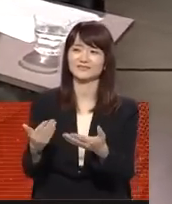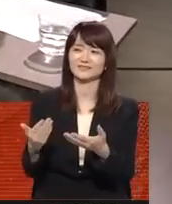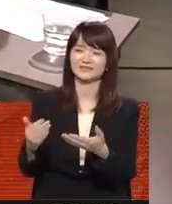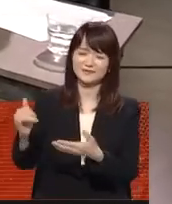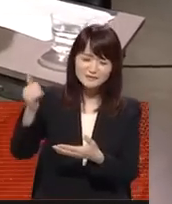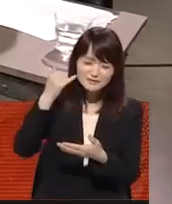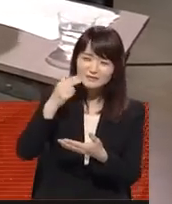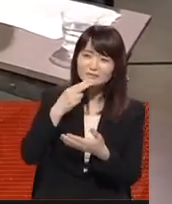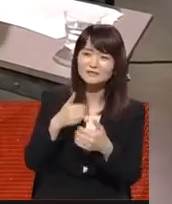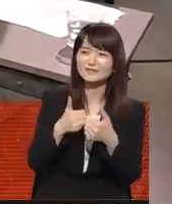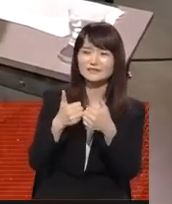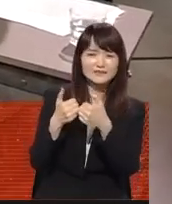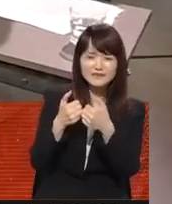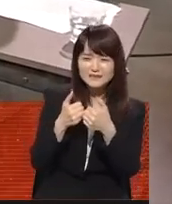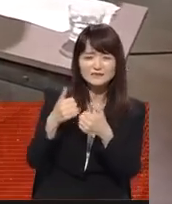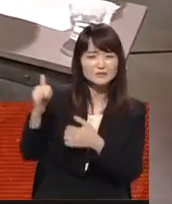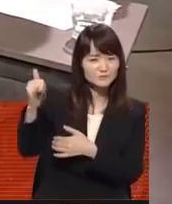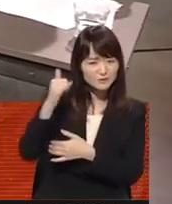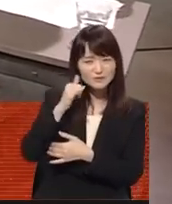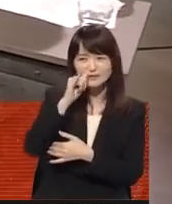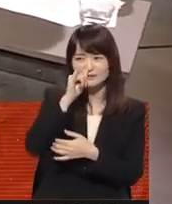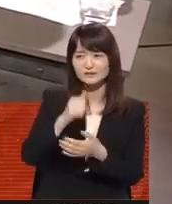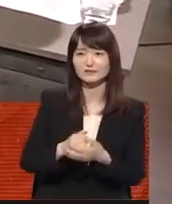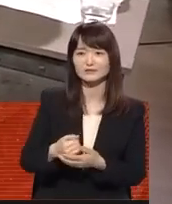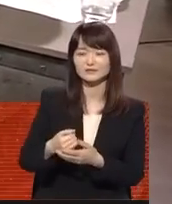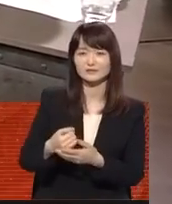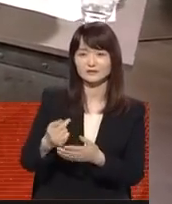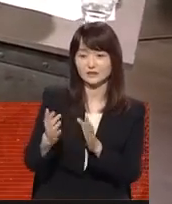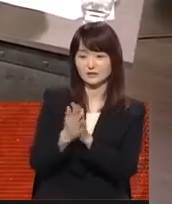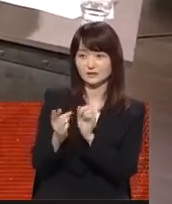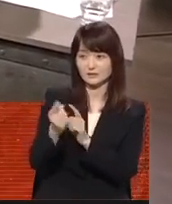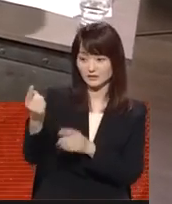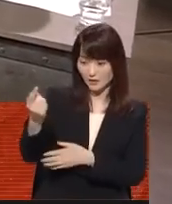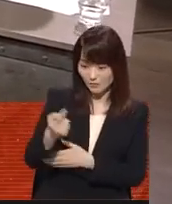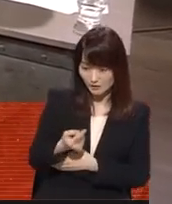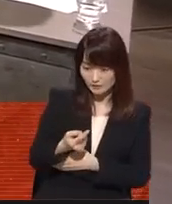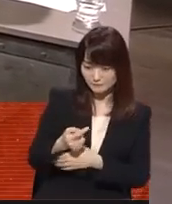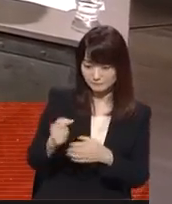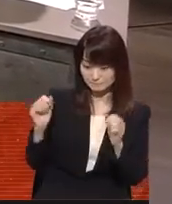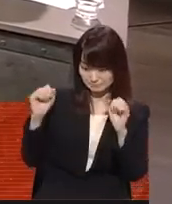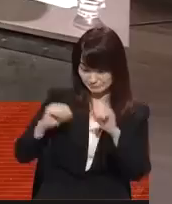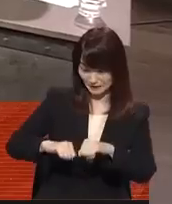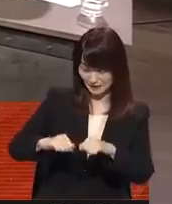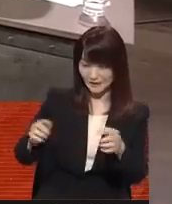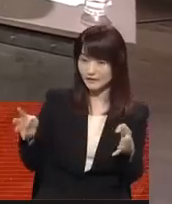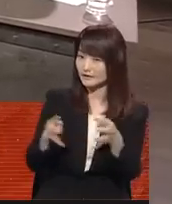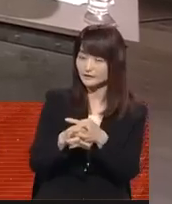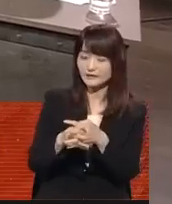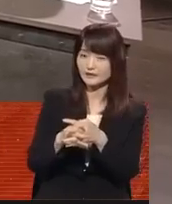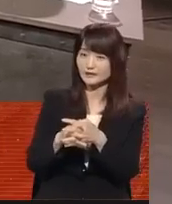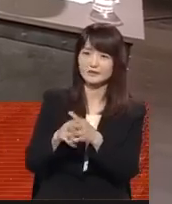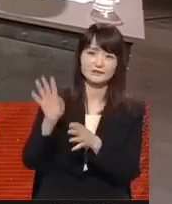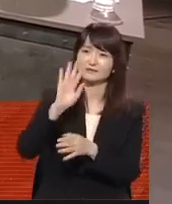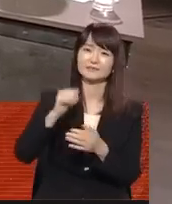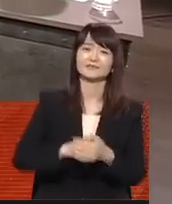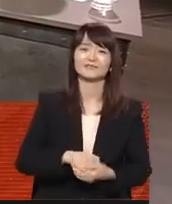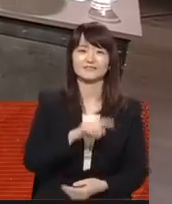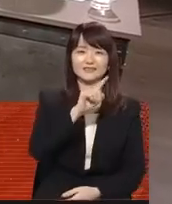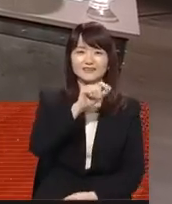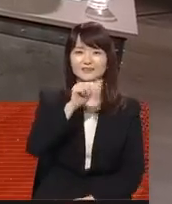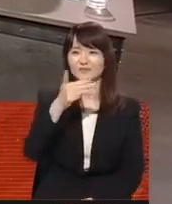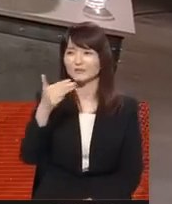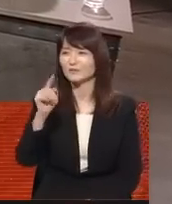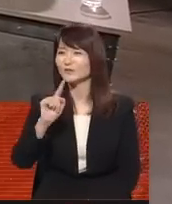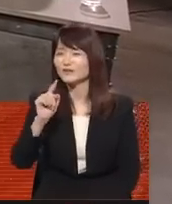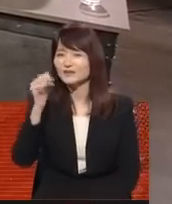상담 전화는 들어와요 그런데 와서 직접 체결은 안 합니다 아 그렇군요 1588 뭐 이렇게 또